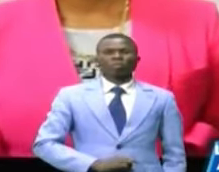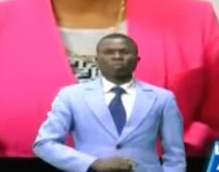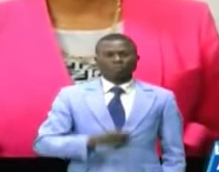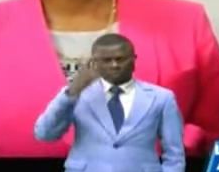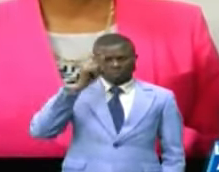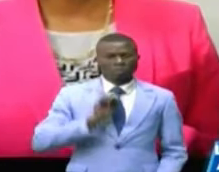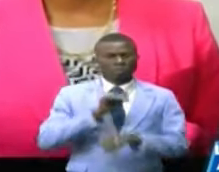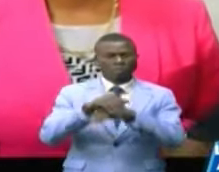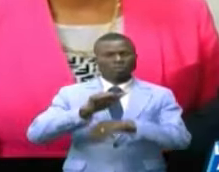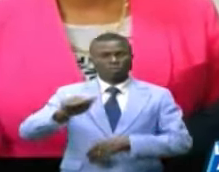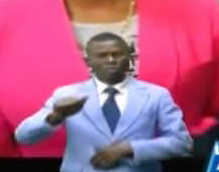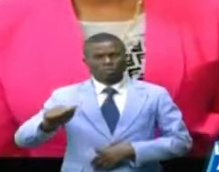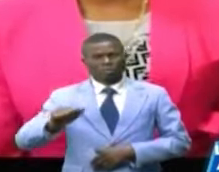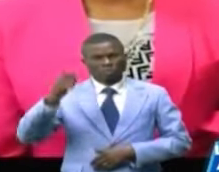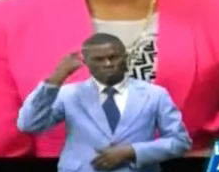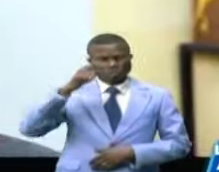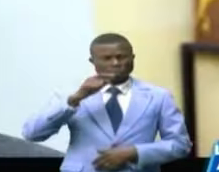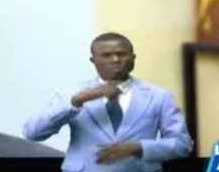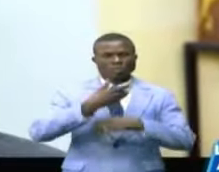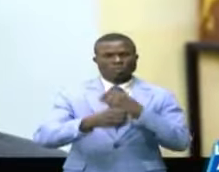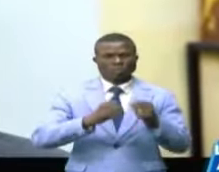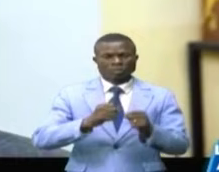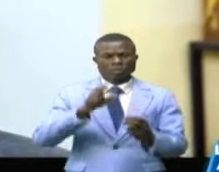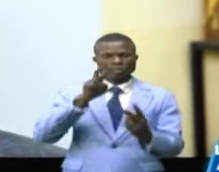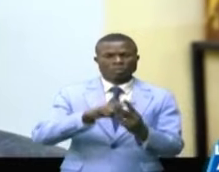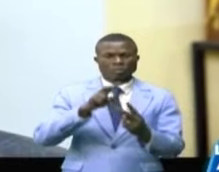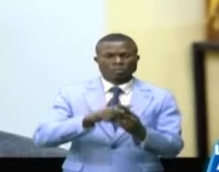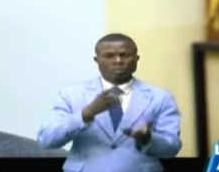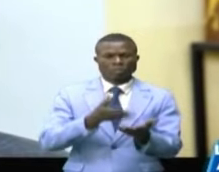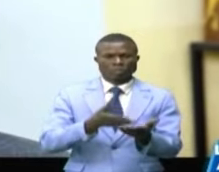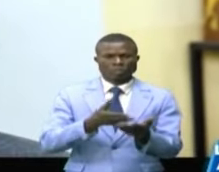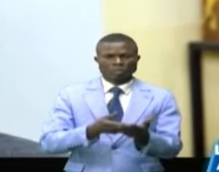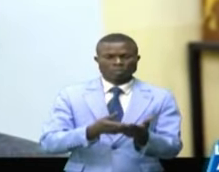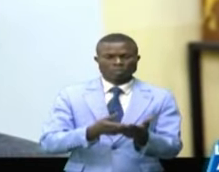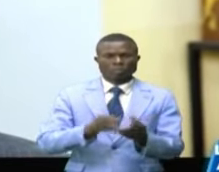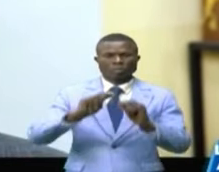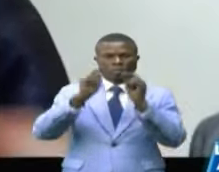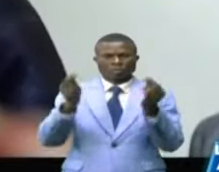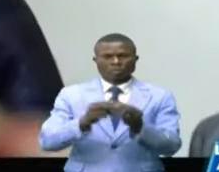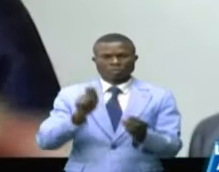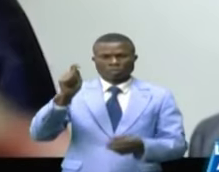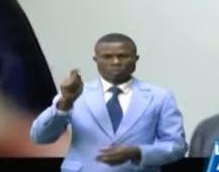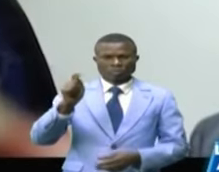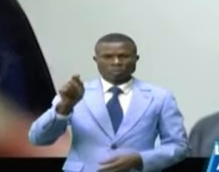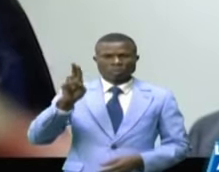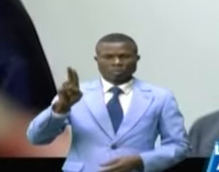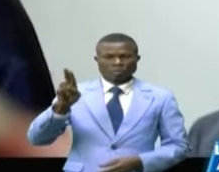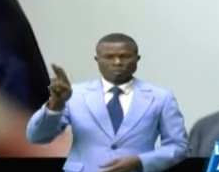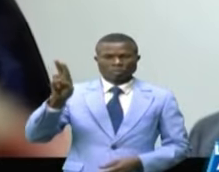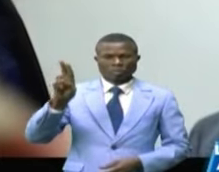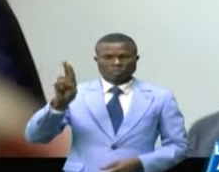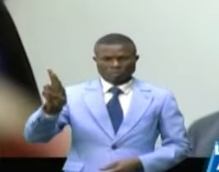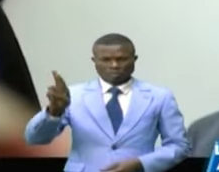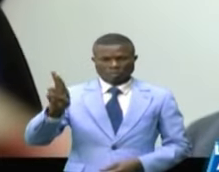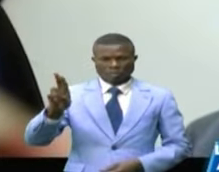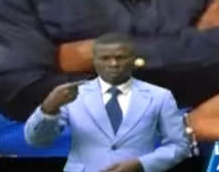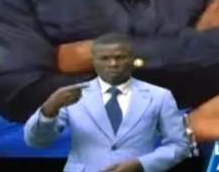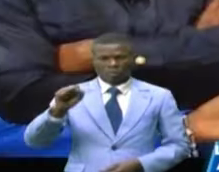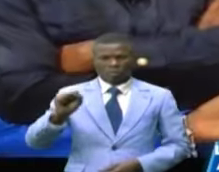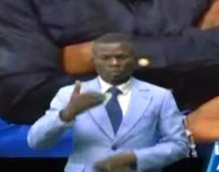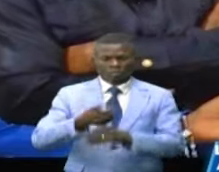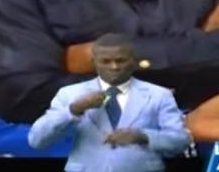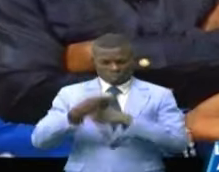son implication dans la mobilisation de la garantie exigée par le groupe turc Al Bayrak avant le début du